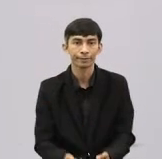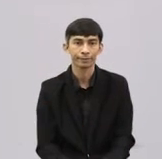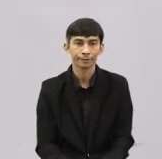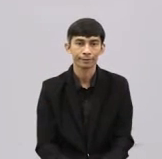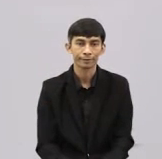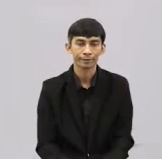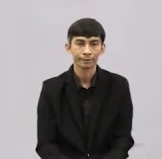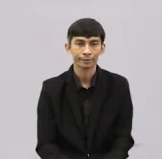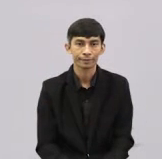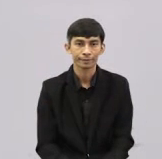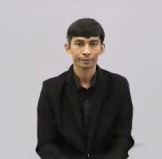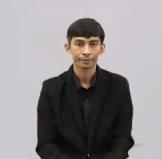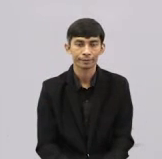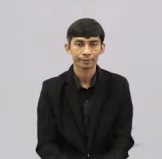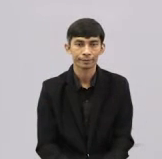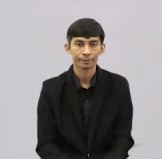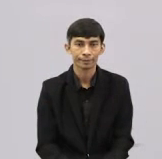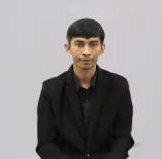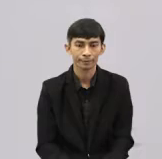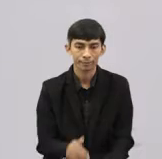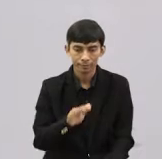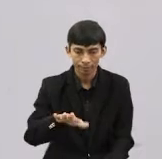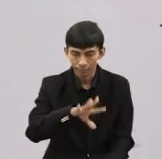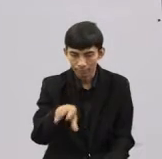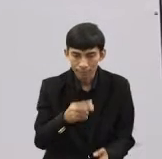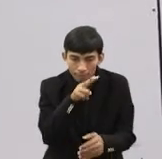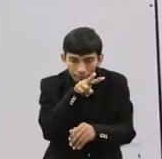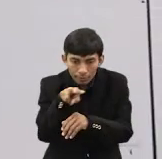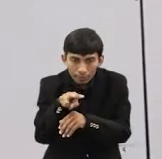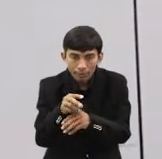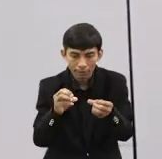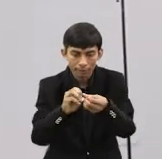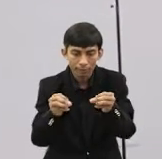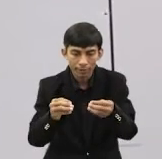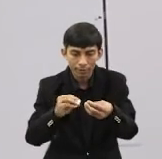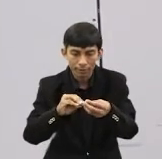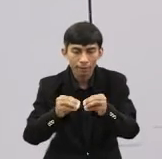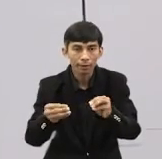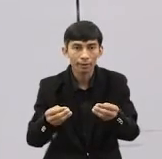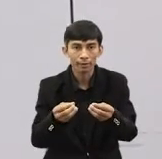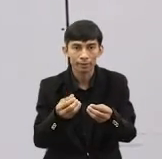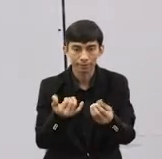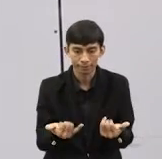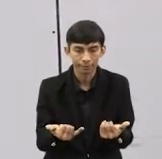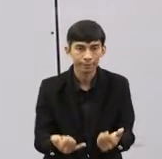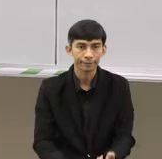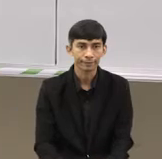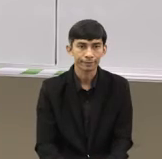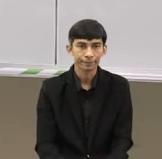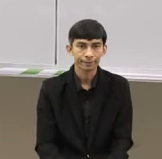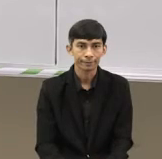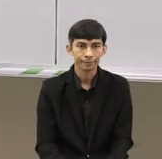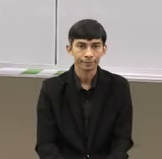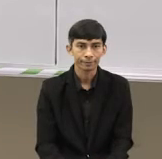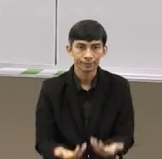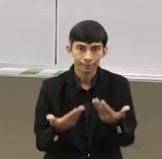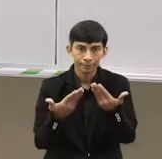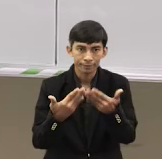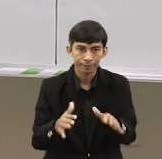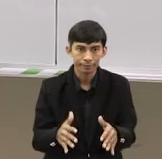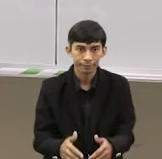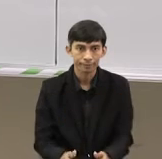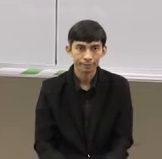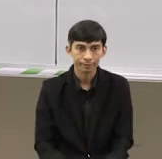bầy chà nhưng chẳng con bị nất mơ từ lơ là bà lệch nì chà bị nất mơ lơ là bà lệch nì